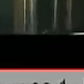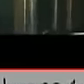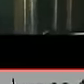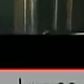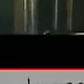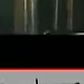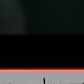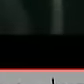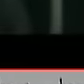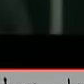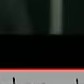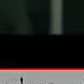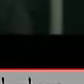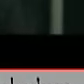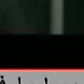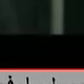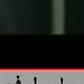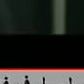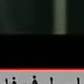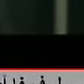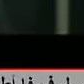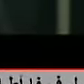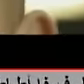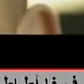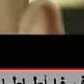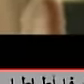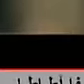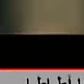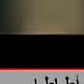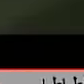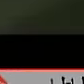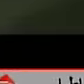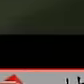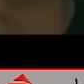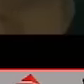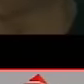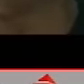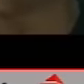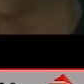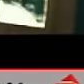10 سنين تقريبا ما تقابلناش، بس تصدق لاقي عليك الجو الجديد ده، قصه الشعر والتاتو. انت لسه